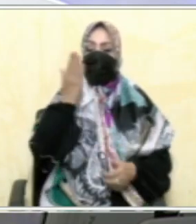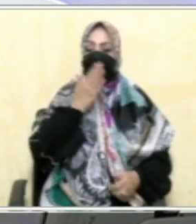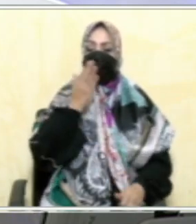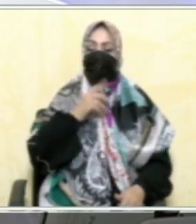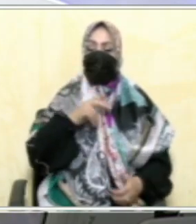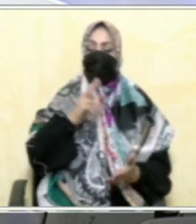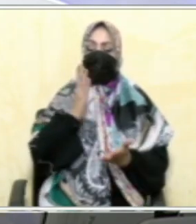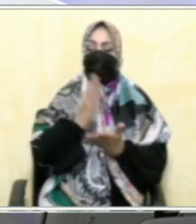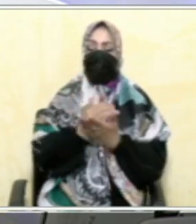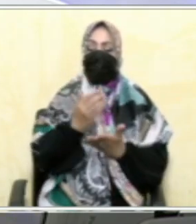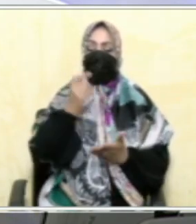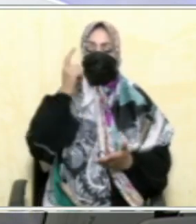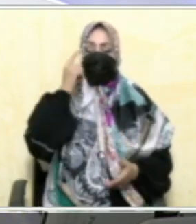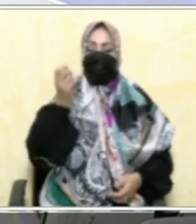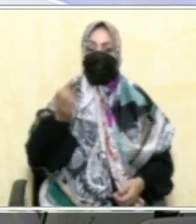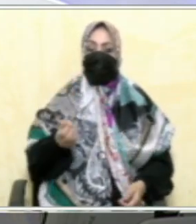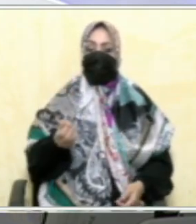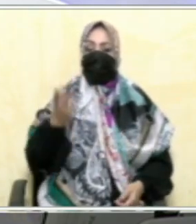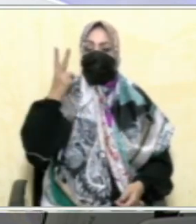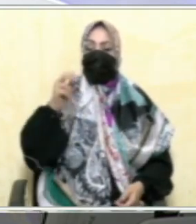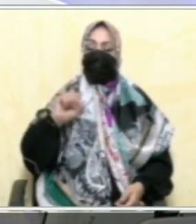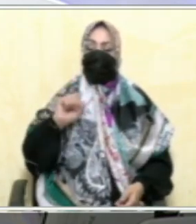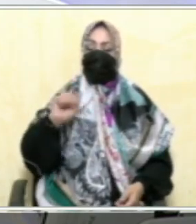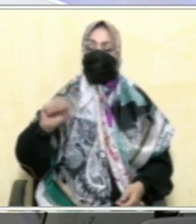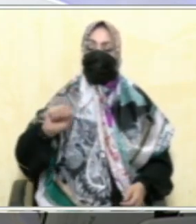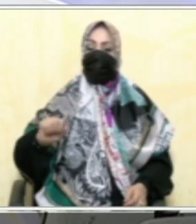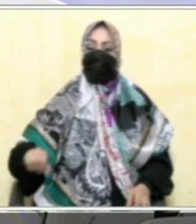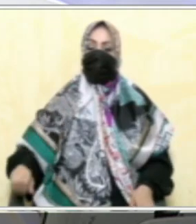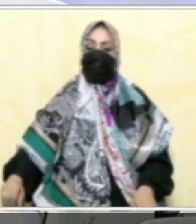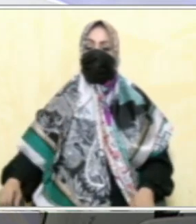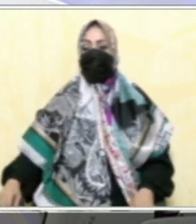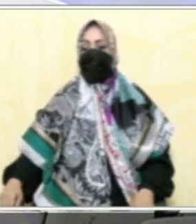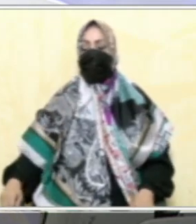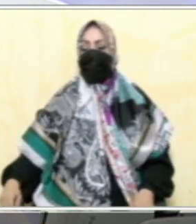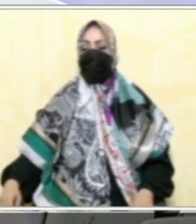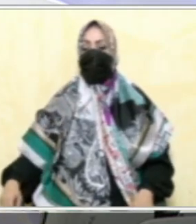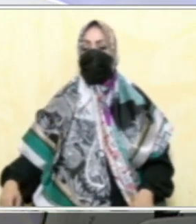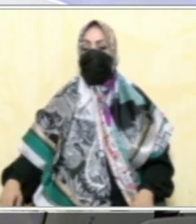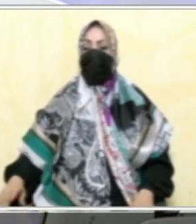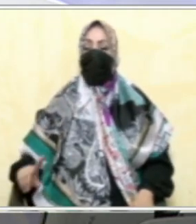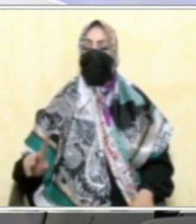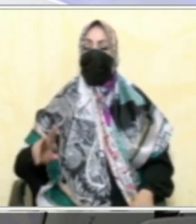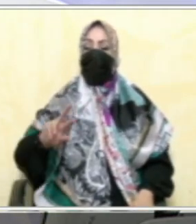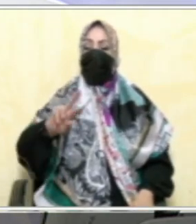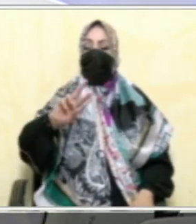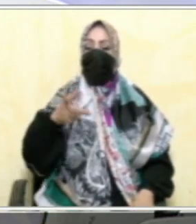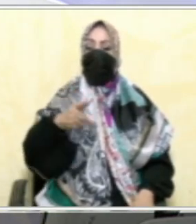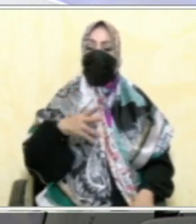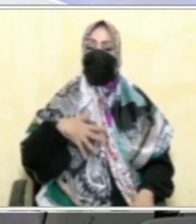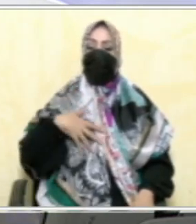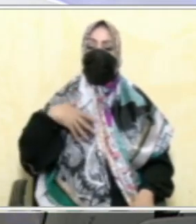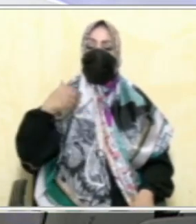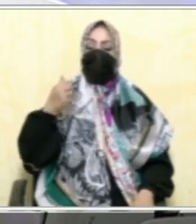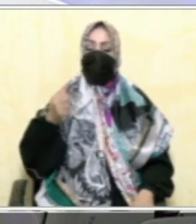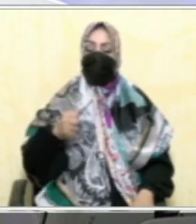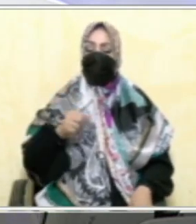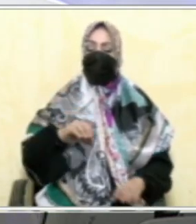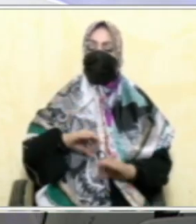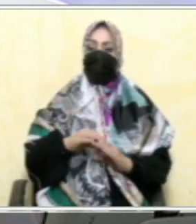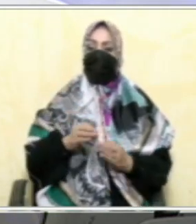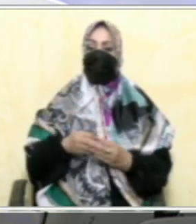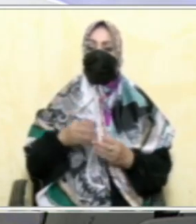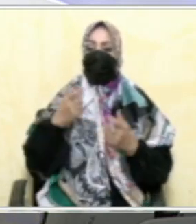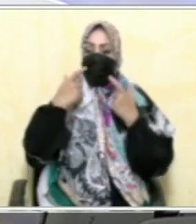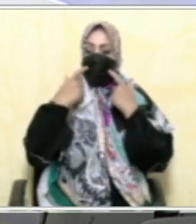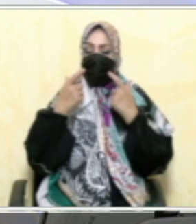أخصائية اجتماعية بمتابعة هذا الأمر. المهم أن كون المدرس هو من فئة الإناث